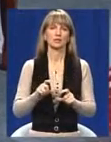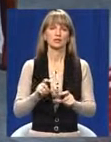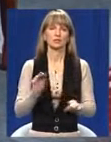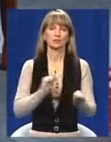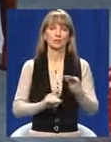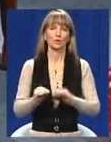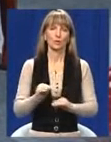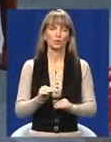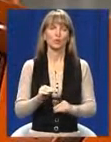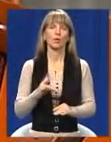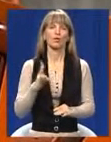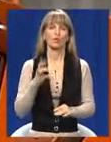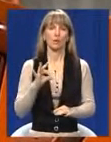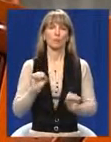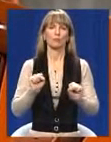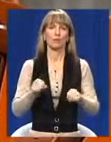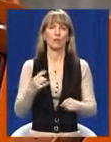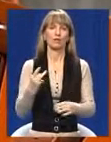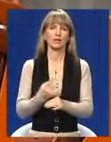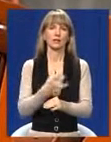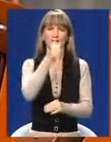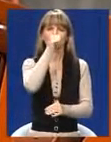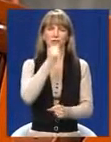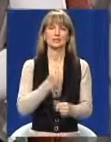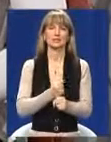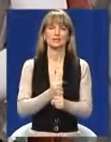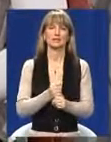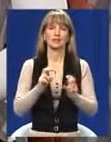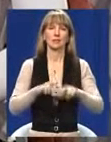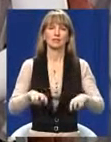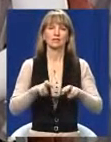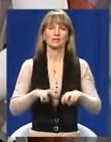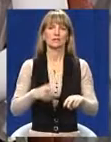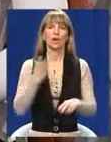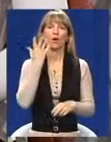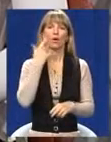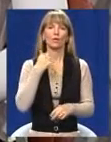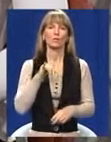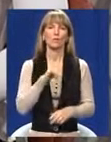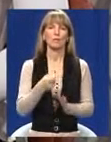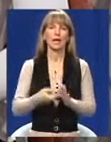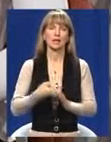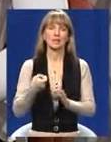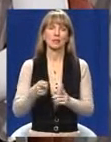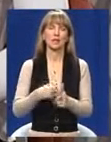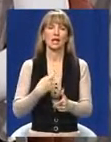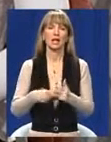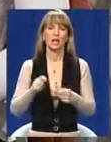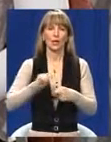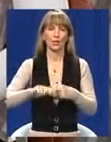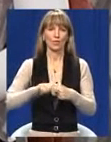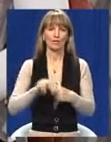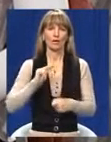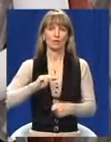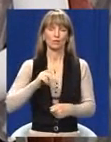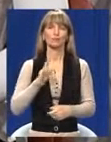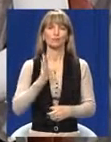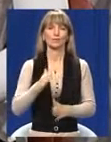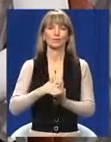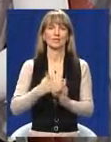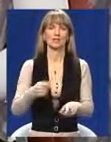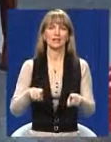Але все-таки можна раз на місяць проводити такі досліди, і коли в тебе там якийсь екзамен або якась контрольна буде, напевно, ти будеш викликати